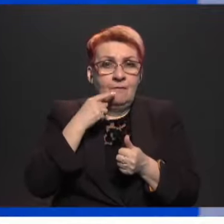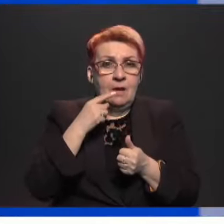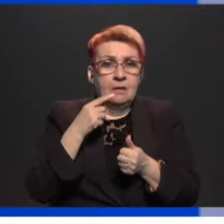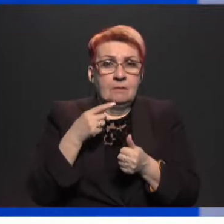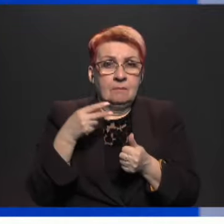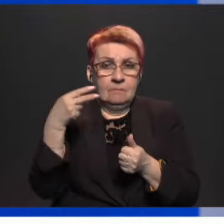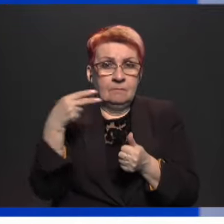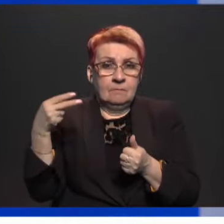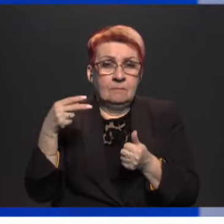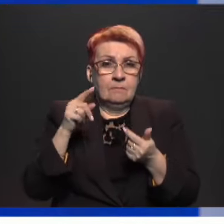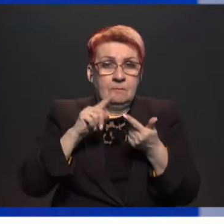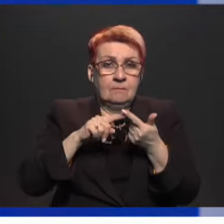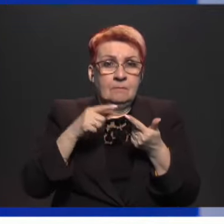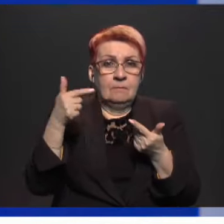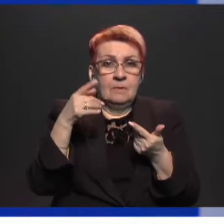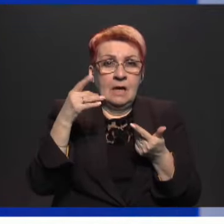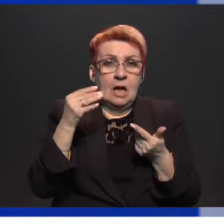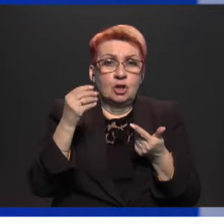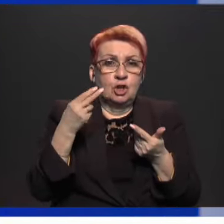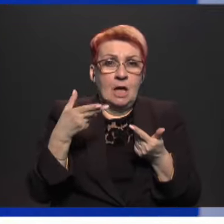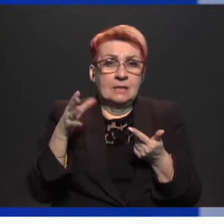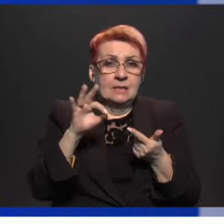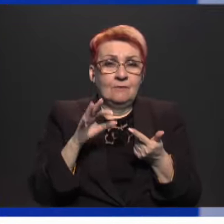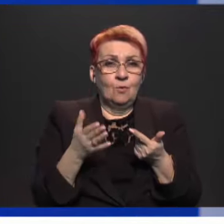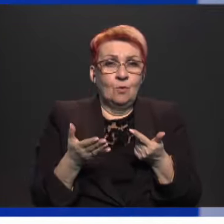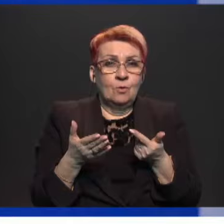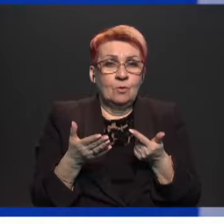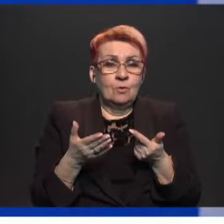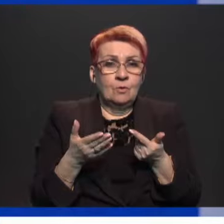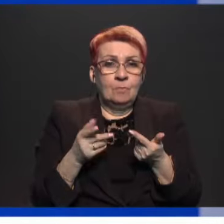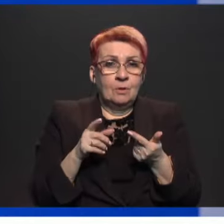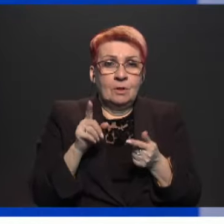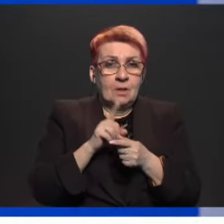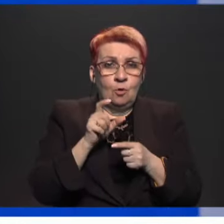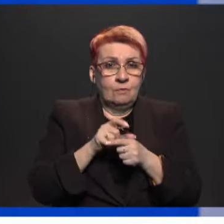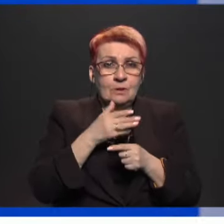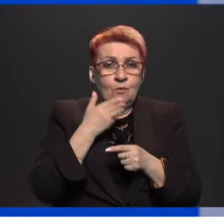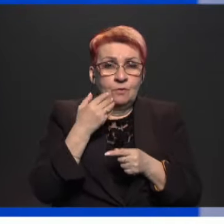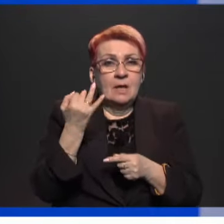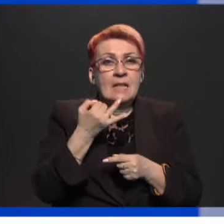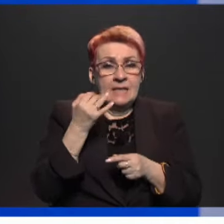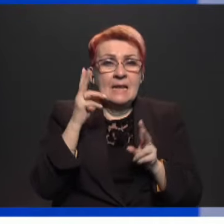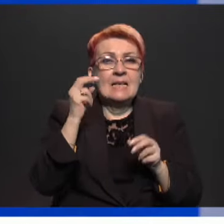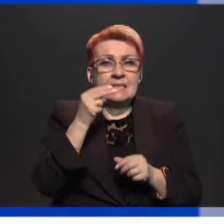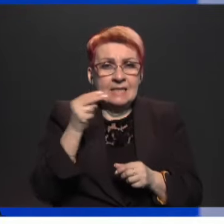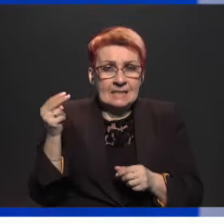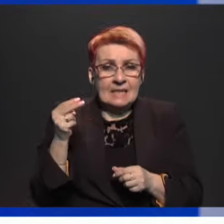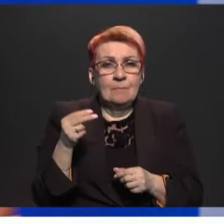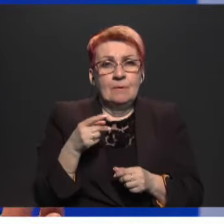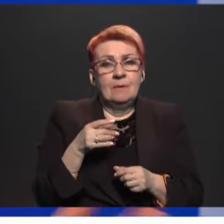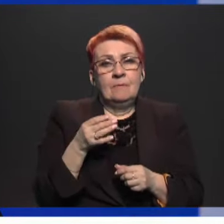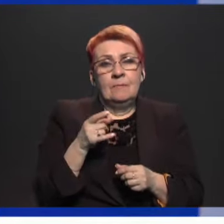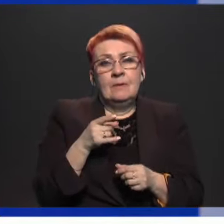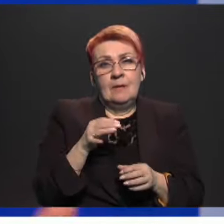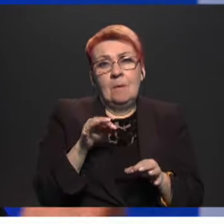Это одно и то же, по сути, потому что самого термина «гражданский брак» не существует. Ну, тоже очень интересная тема, очень интересный вопрос. Позволю себе, может быть, ответить